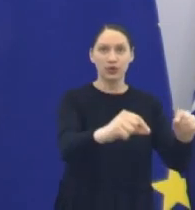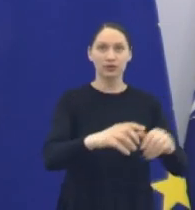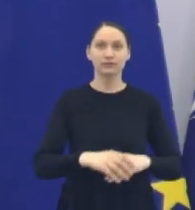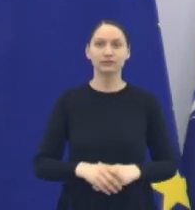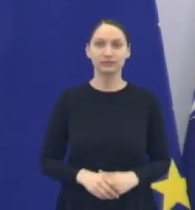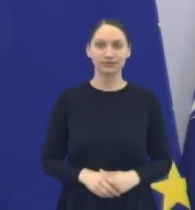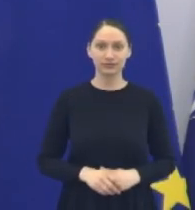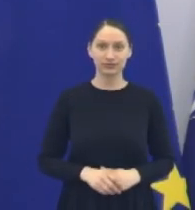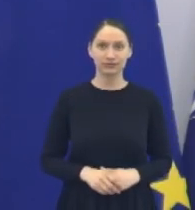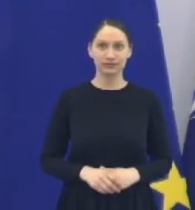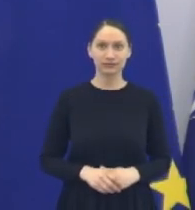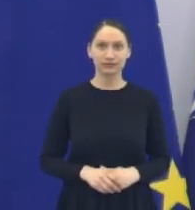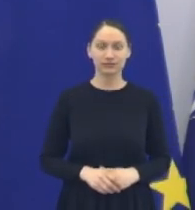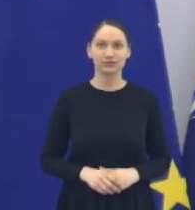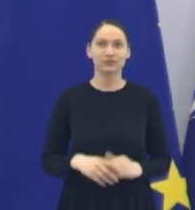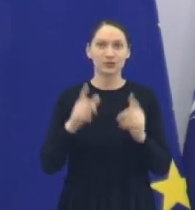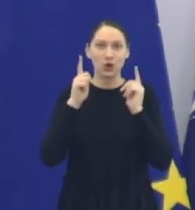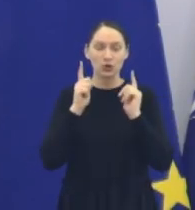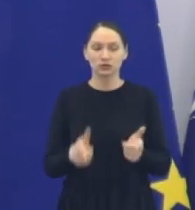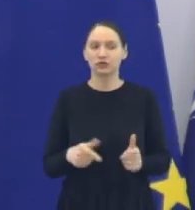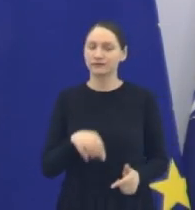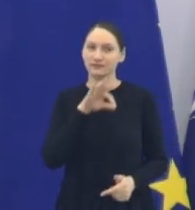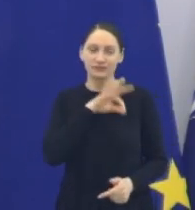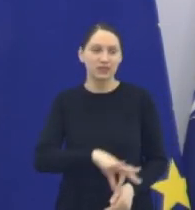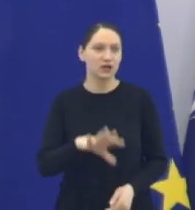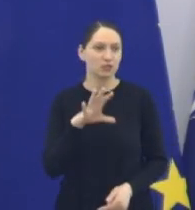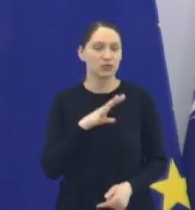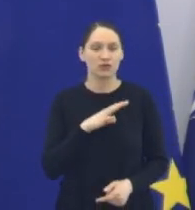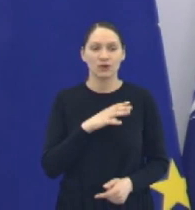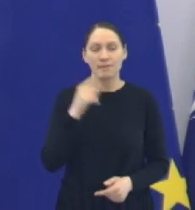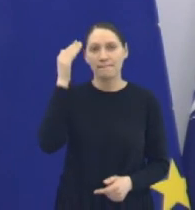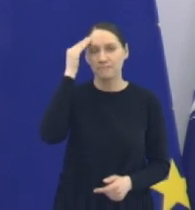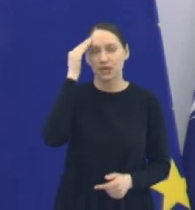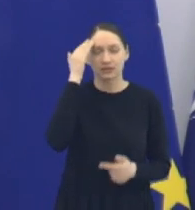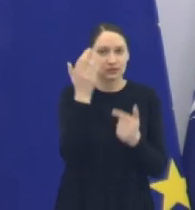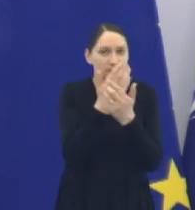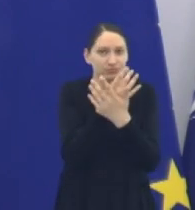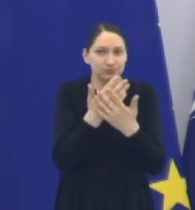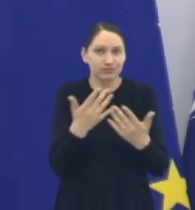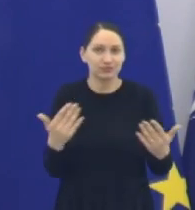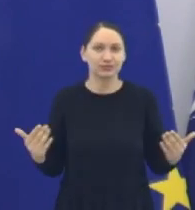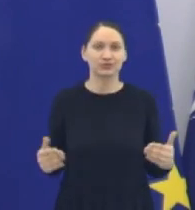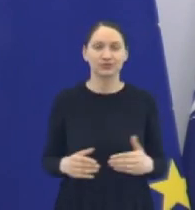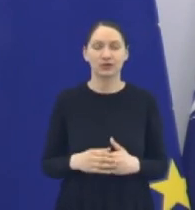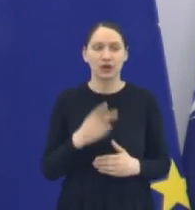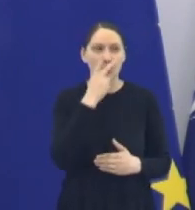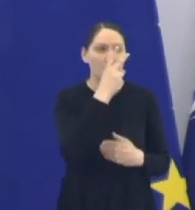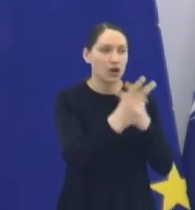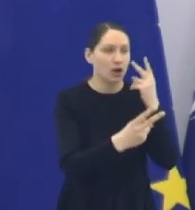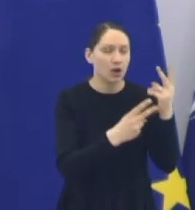tikrai turiningas daugeliu prasmių ir, sakyčiau, įspūdžiai yra labai